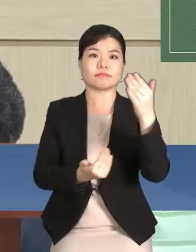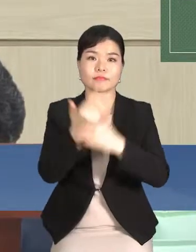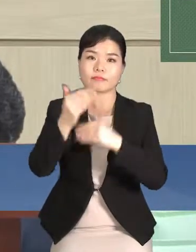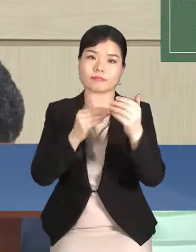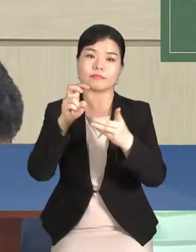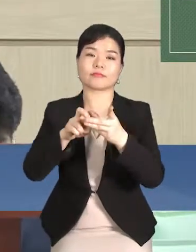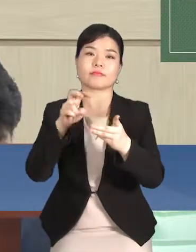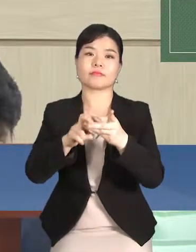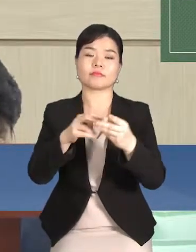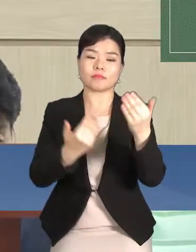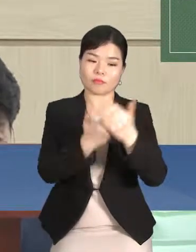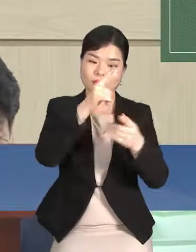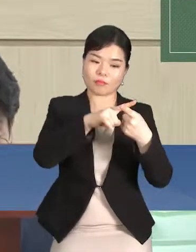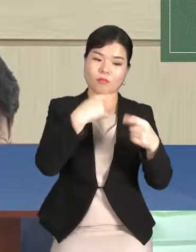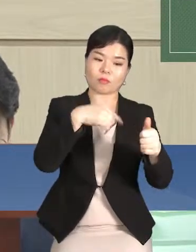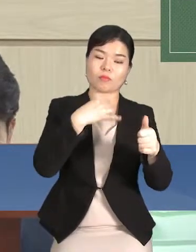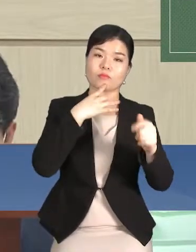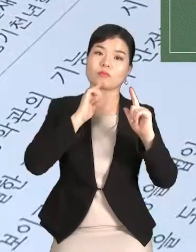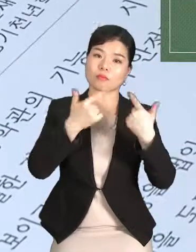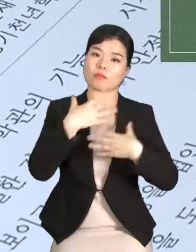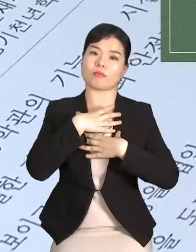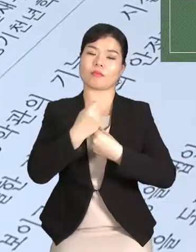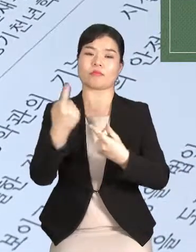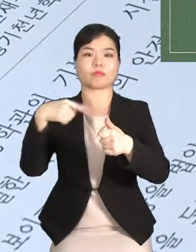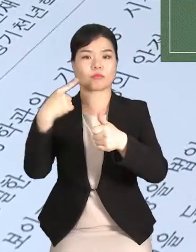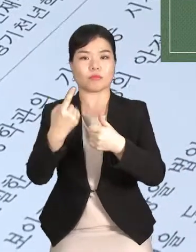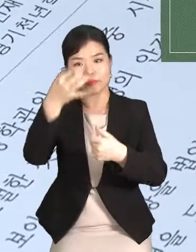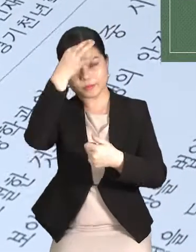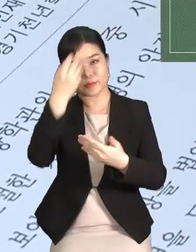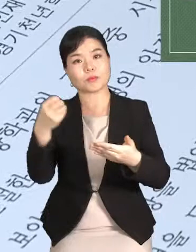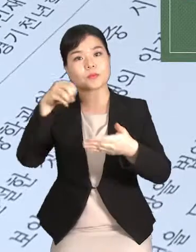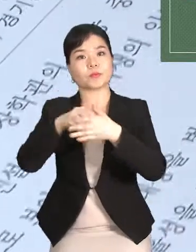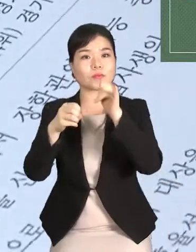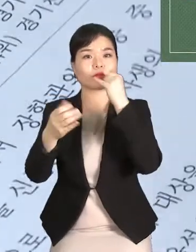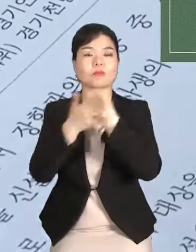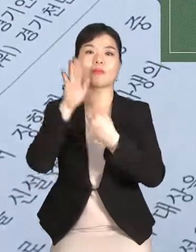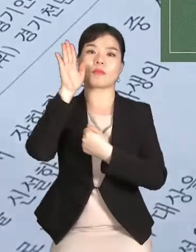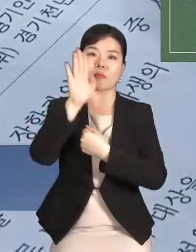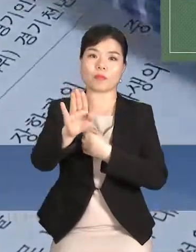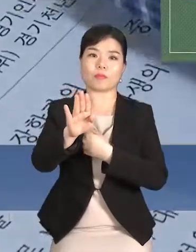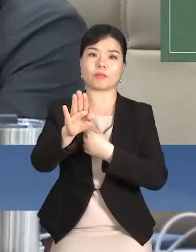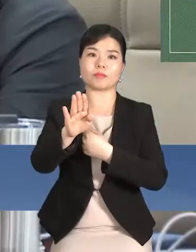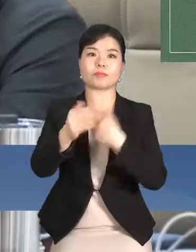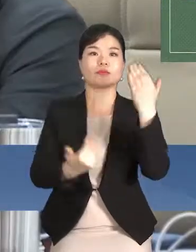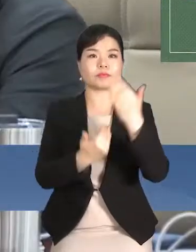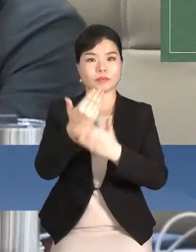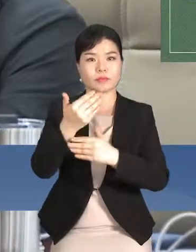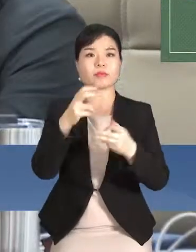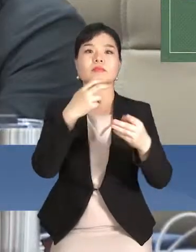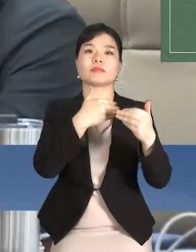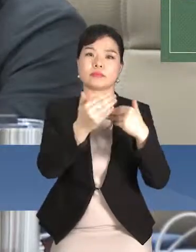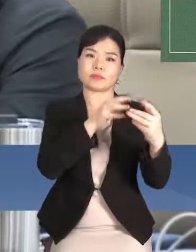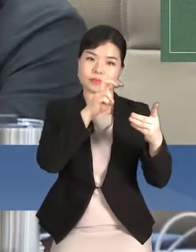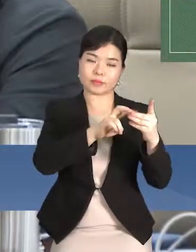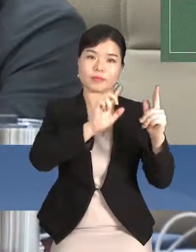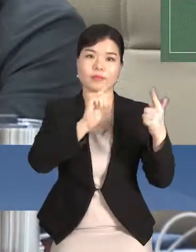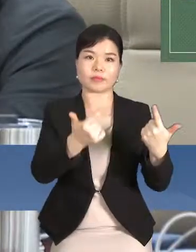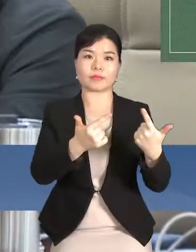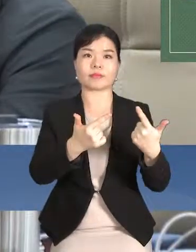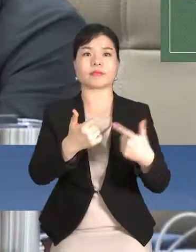재난체험센터가 재난에 대한 교육뿐 아니라 안전교육 기능을 포함하고 있어 앞으로는 재난체험센터의 용어를